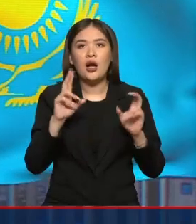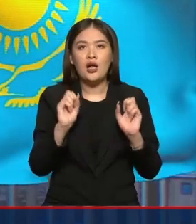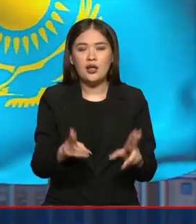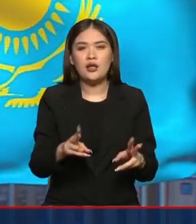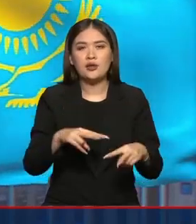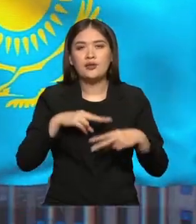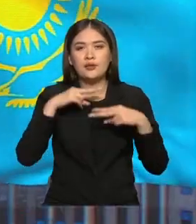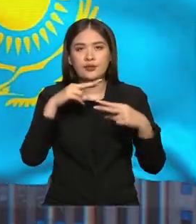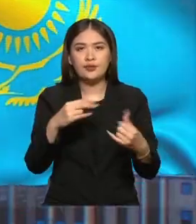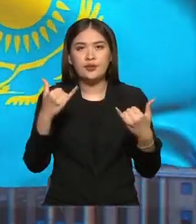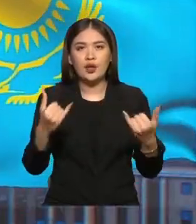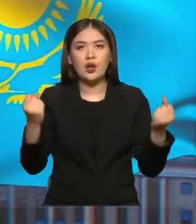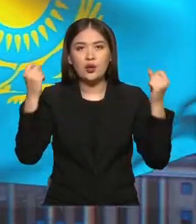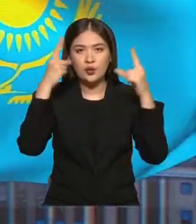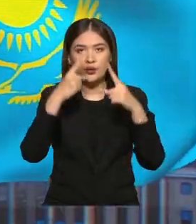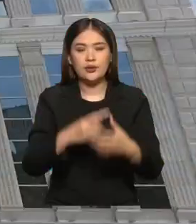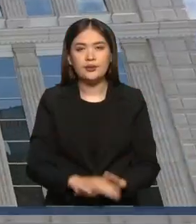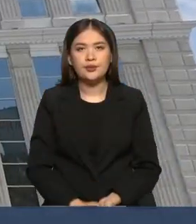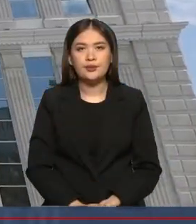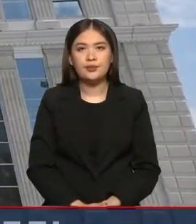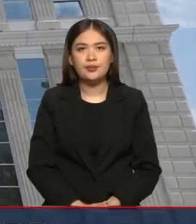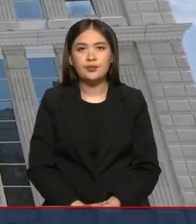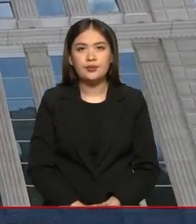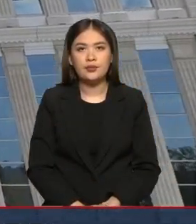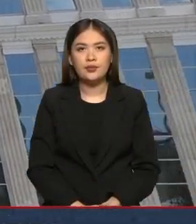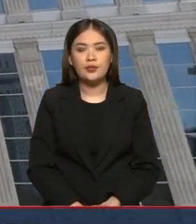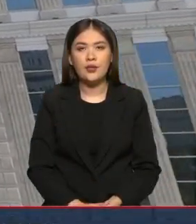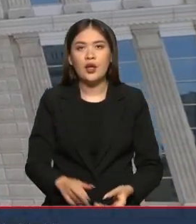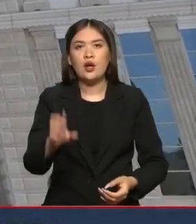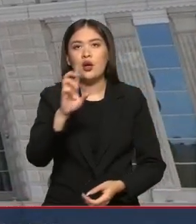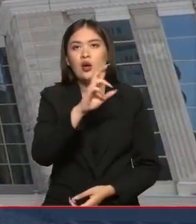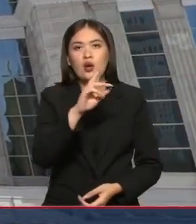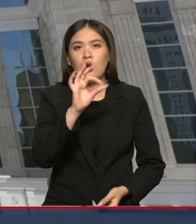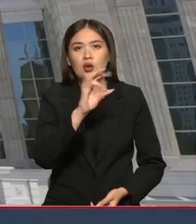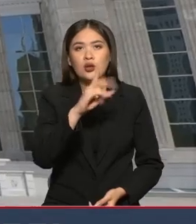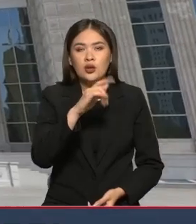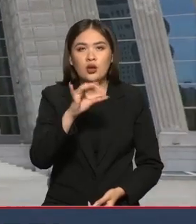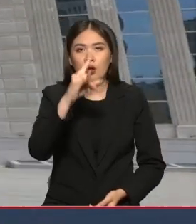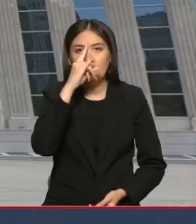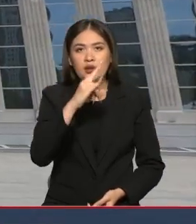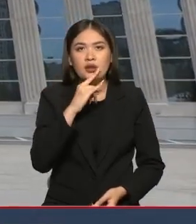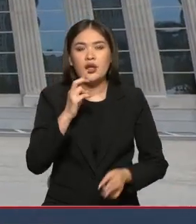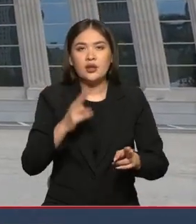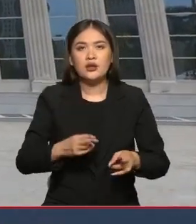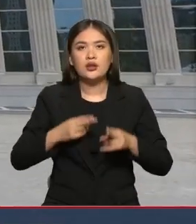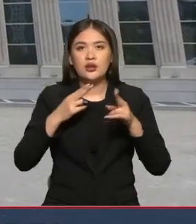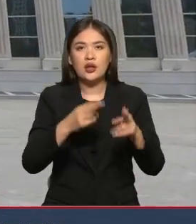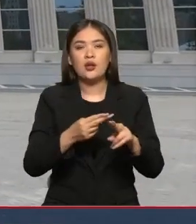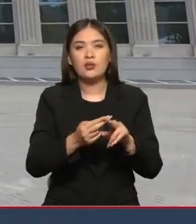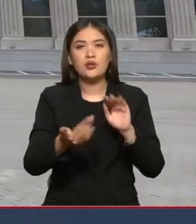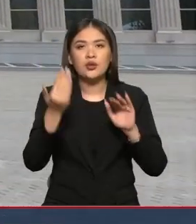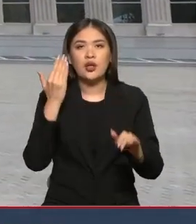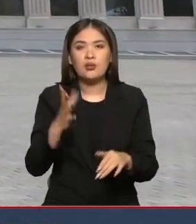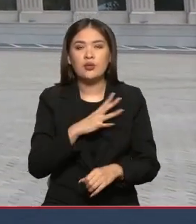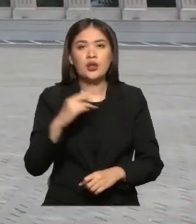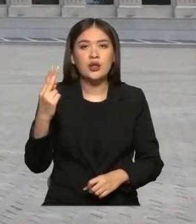етпек? Әріптесім Асылбек Тойбек тарқатады. Бұл Конго президентінің Қазақстанға алғашқы ресми сапары. Бұған дейін қос ел